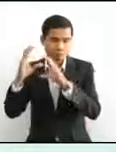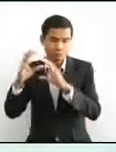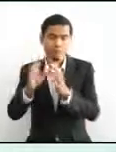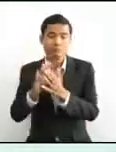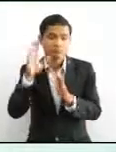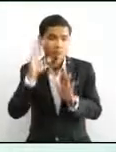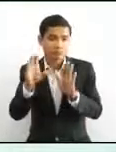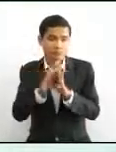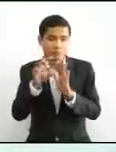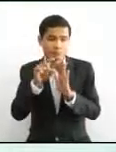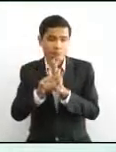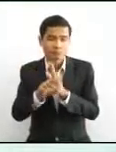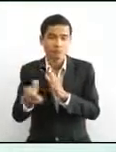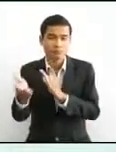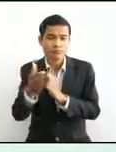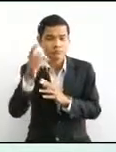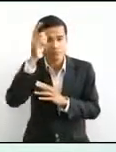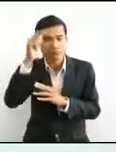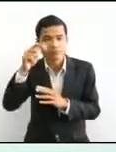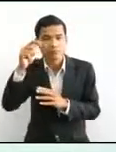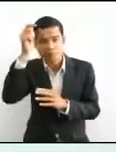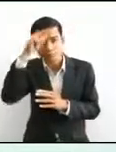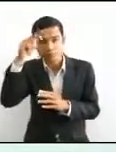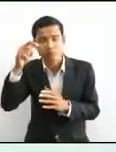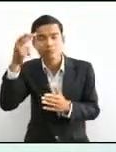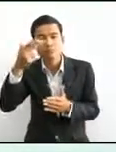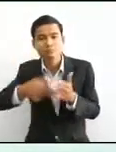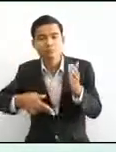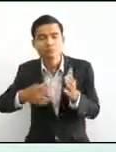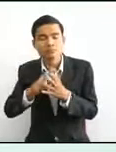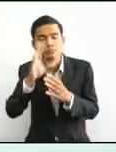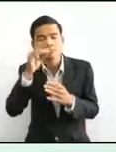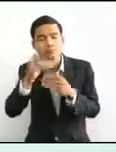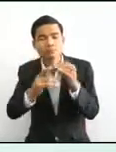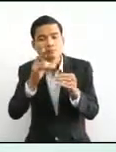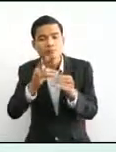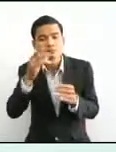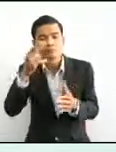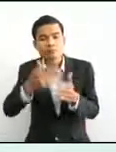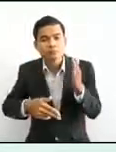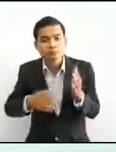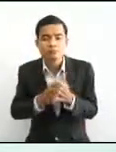chân đoàn chân con ai kịch mớ sẽ riêng dưỡng cái chân dây bì vấy nó chà là con kịch tịch mớ